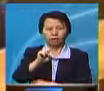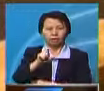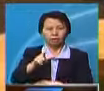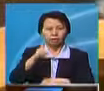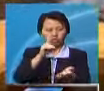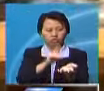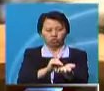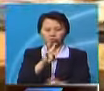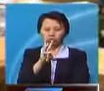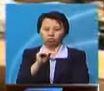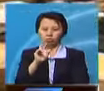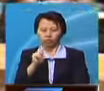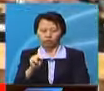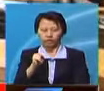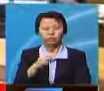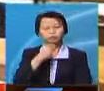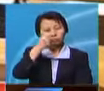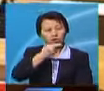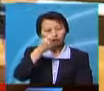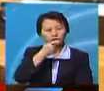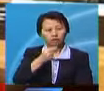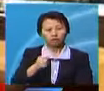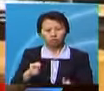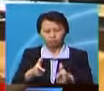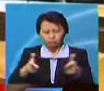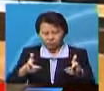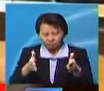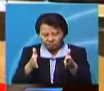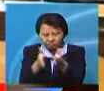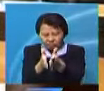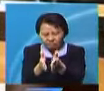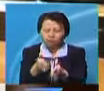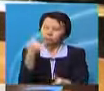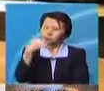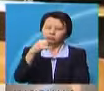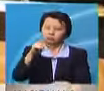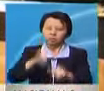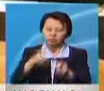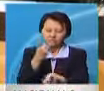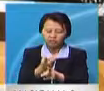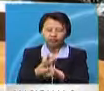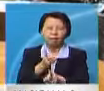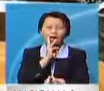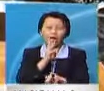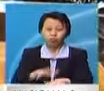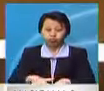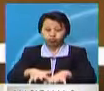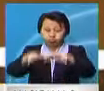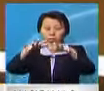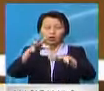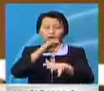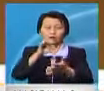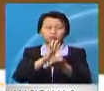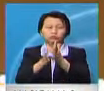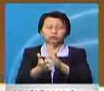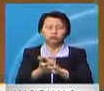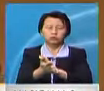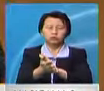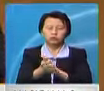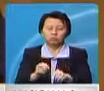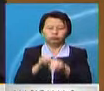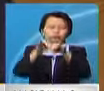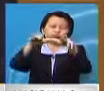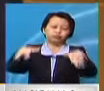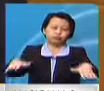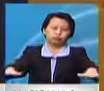Seri Dr. Wan Junaidi Tuanku Jaafar berkata, saiz pembentung yang kecil tidak dapat menampung kapasiti air sekaligus menyebabkannya